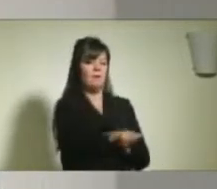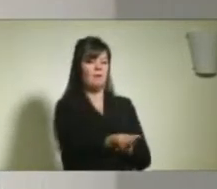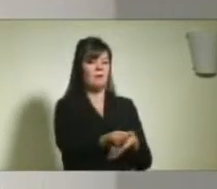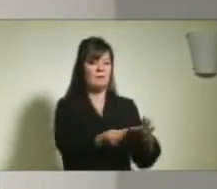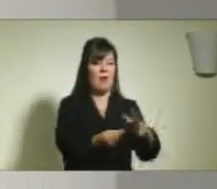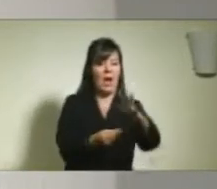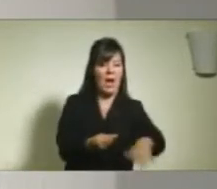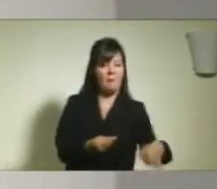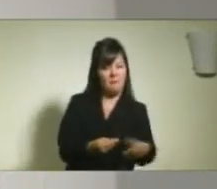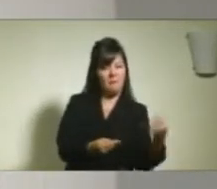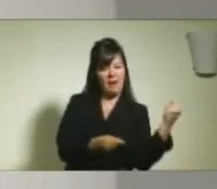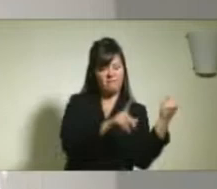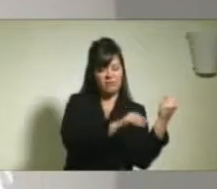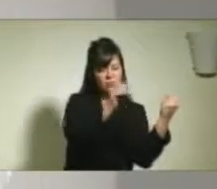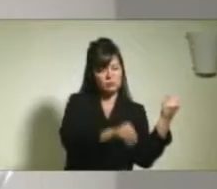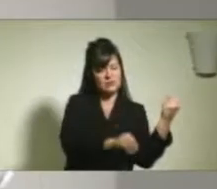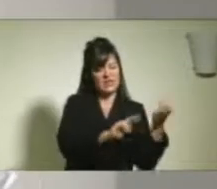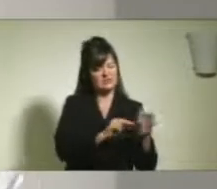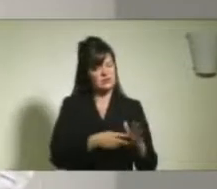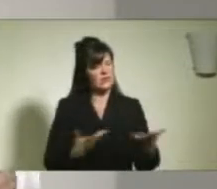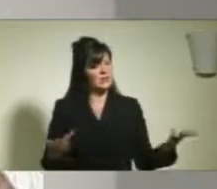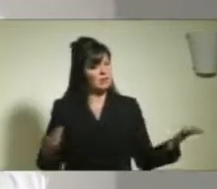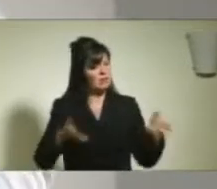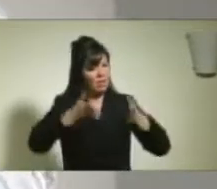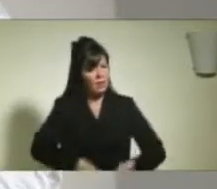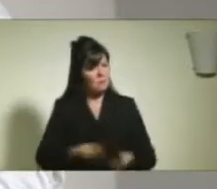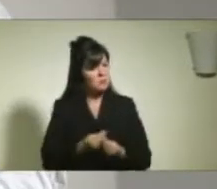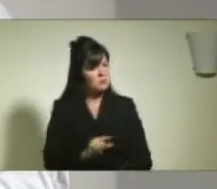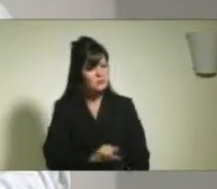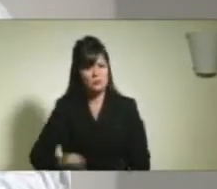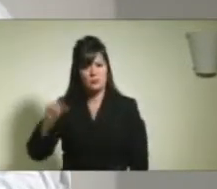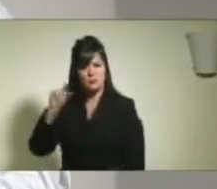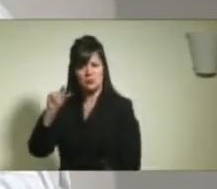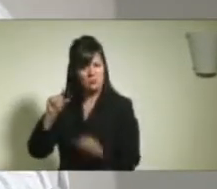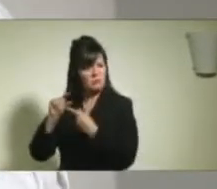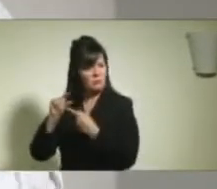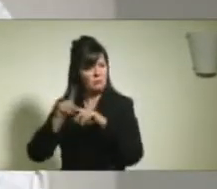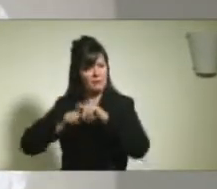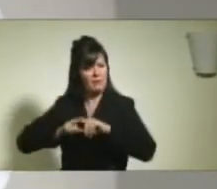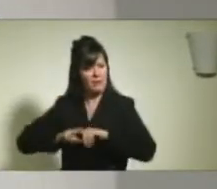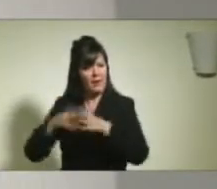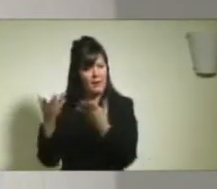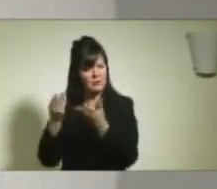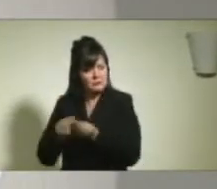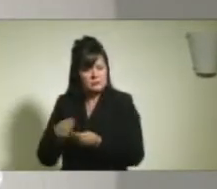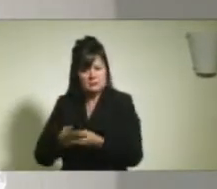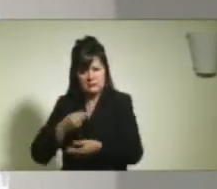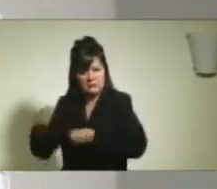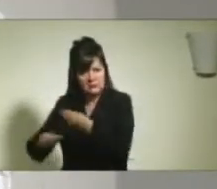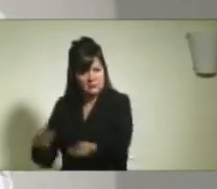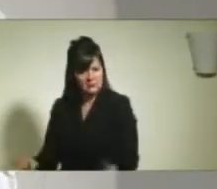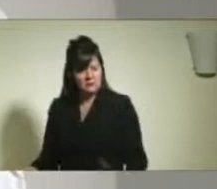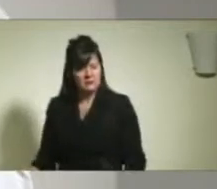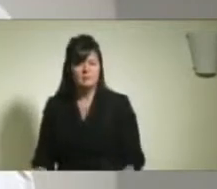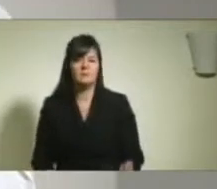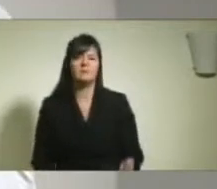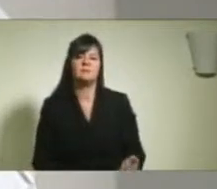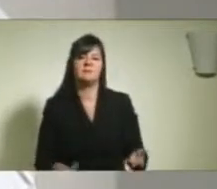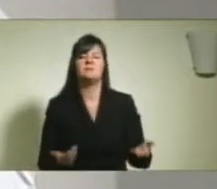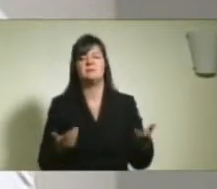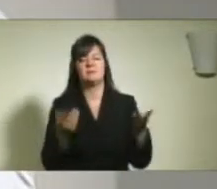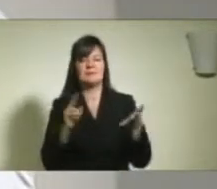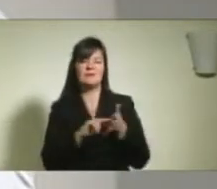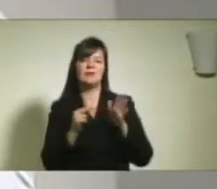beaucoup d'argent pour une famille qui dépend de ce revenu. Alors, je pense qu'il y a vraiment beaucoup de possibilités